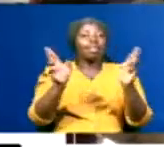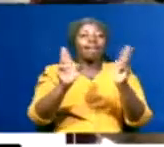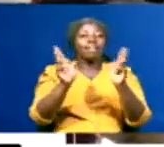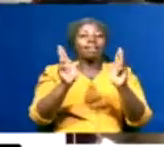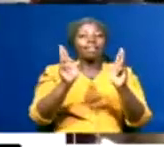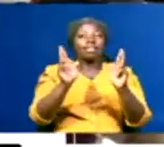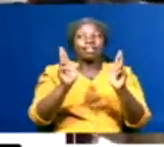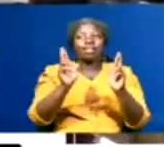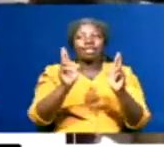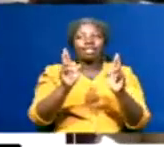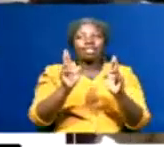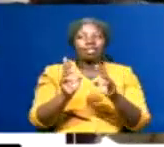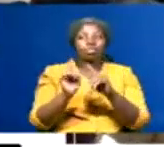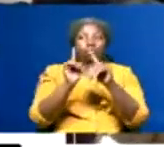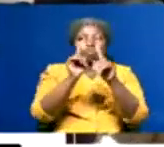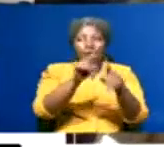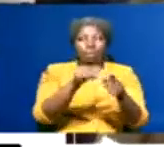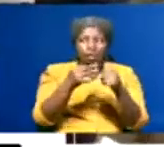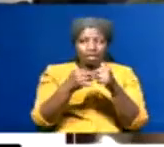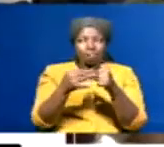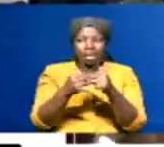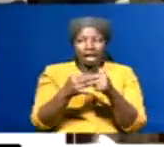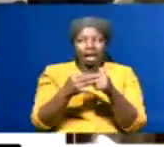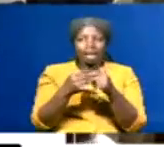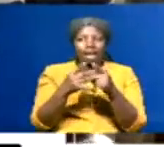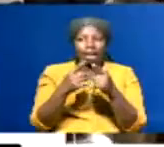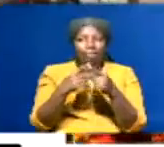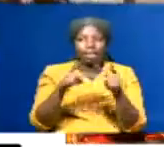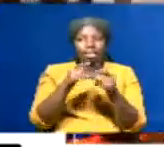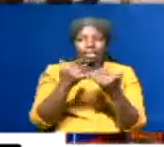mandazi kibira lakini Mau ihifadhiwe.